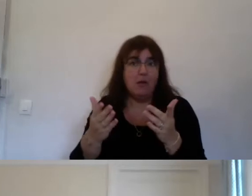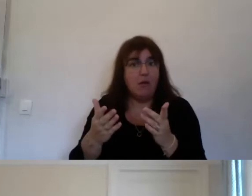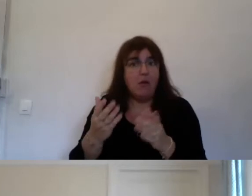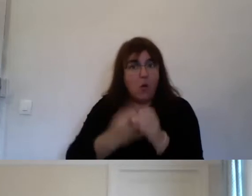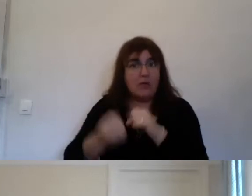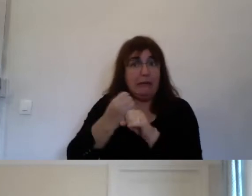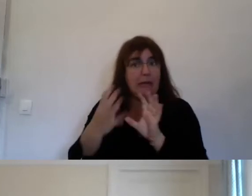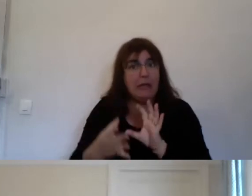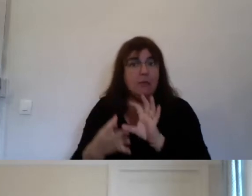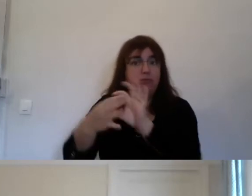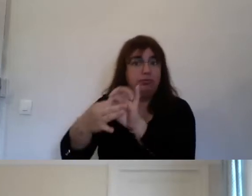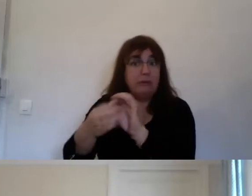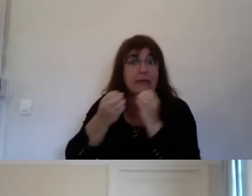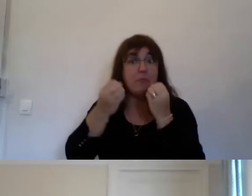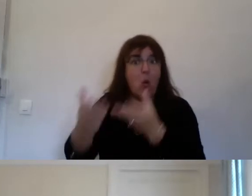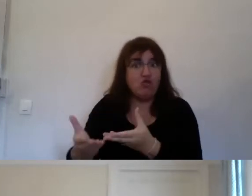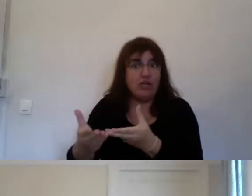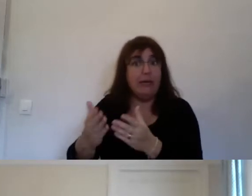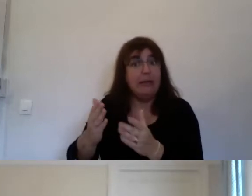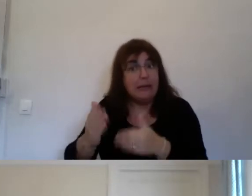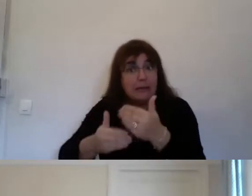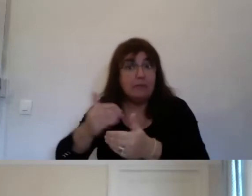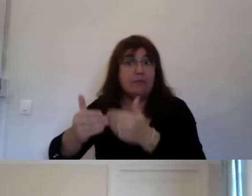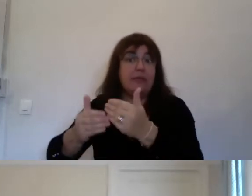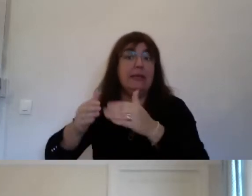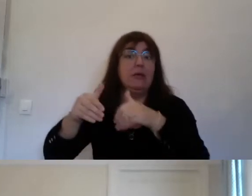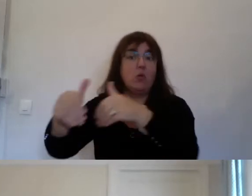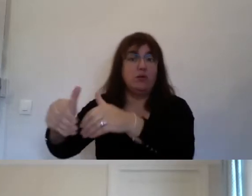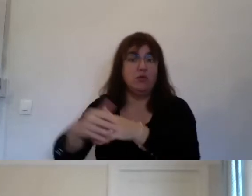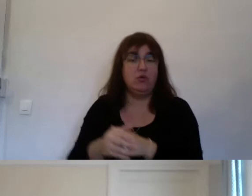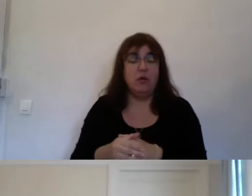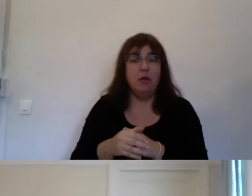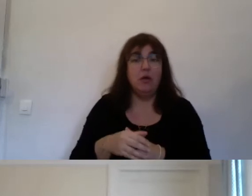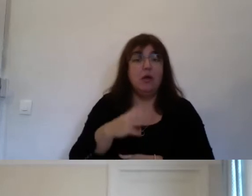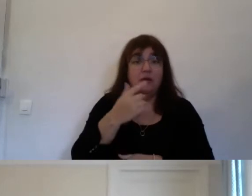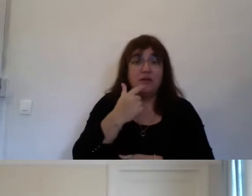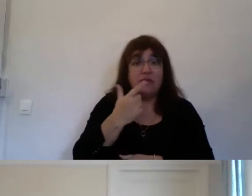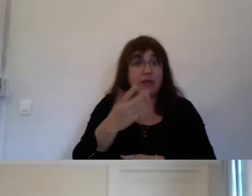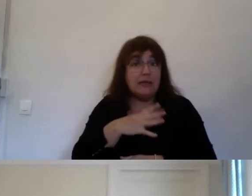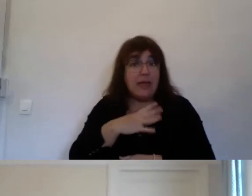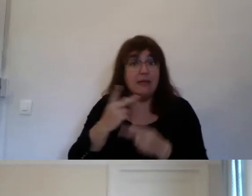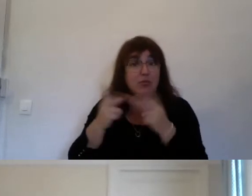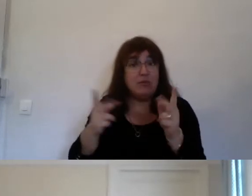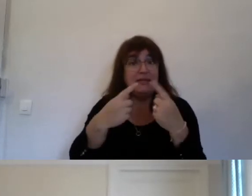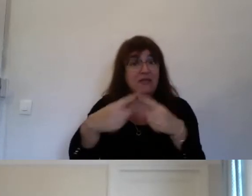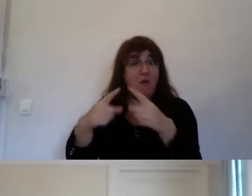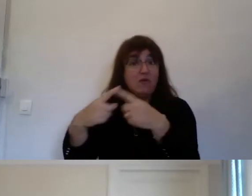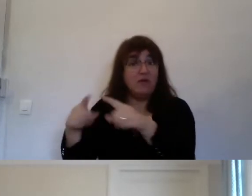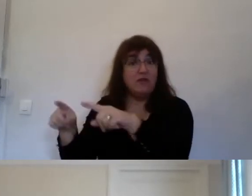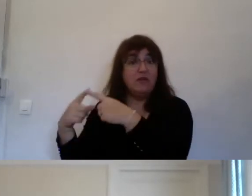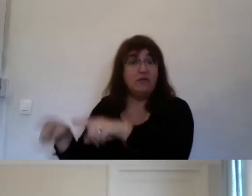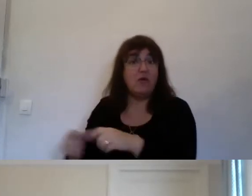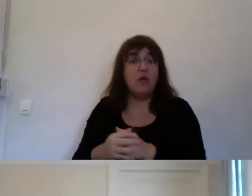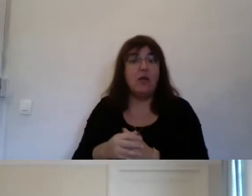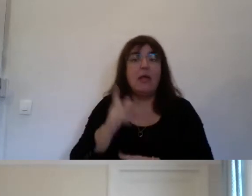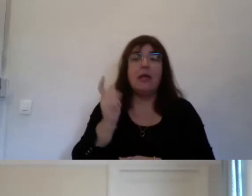s'installer. Et en fait, ça nous permet de toucher un autre public d'une autre forme, sans pour autant, il faut en avoir conscience, ne pas faire venir